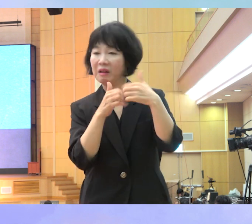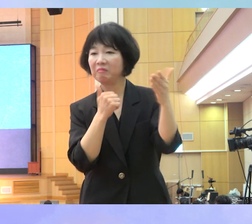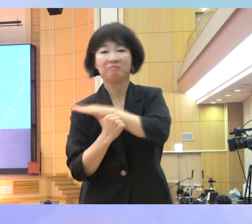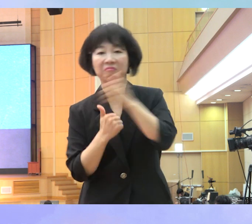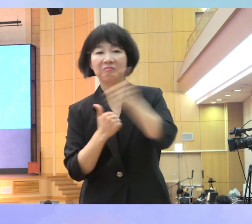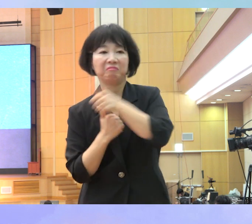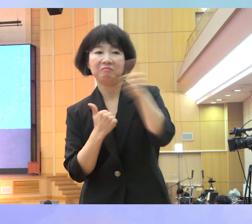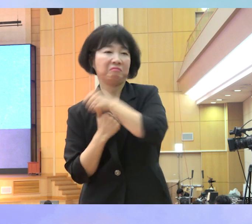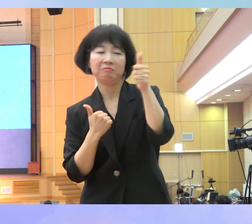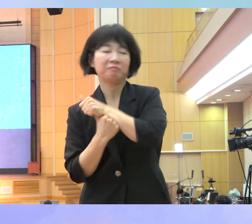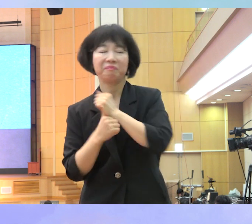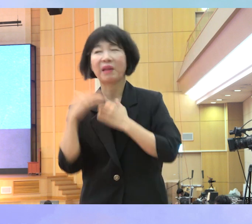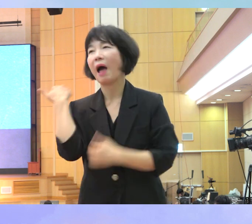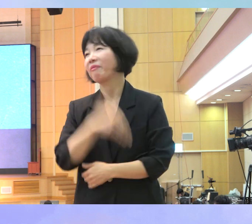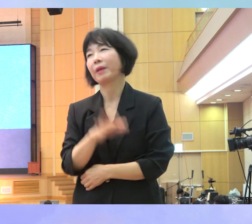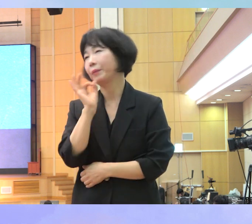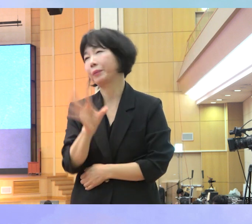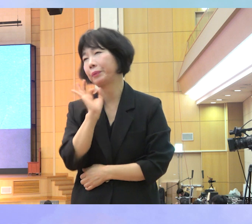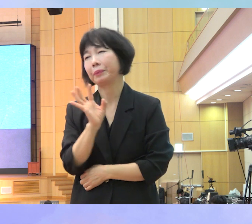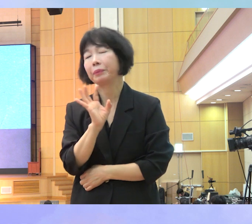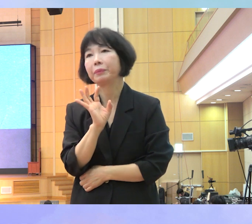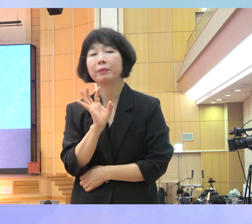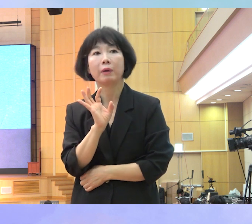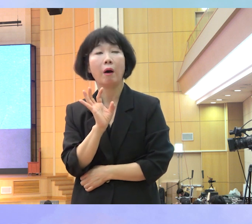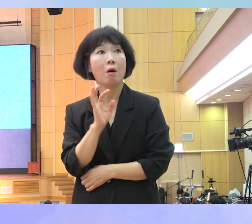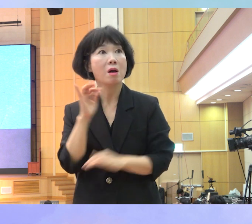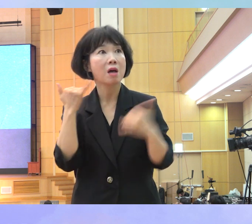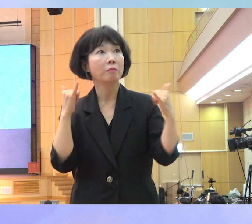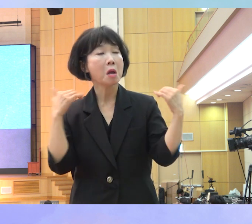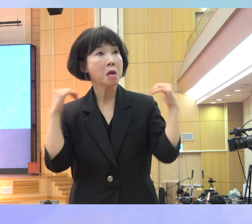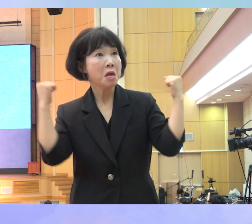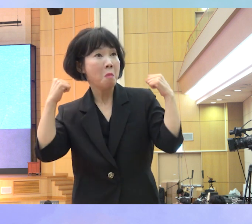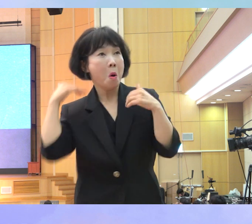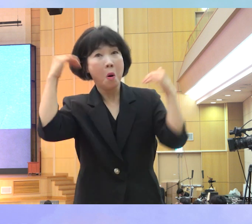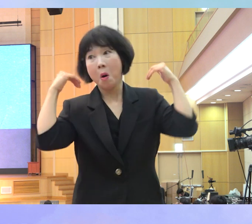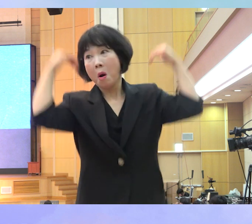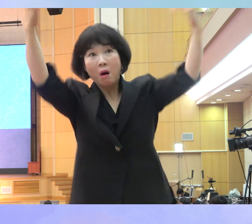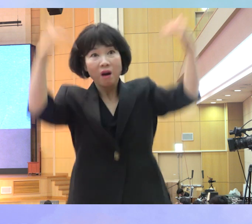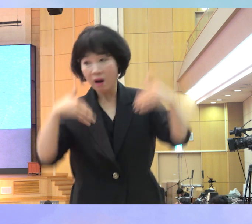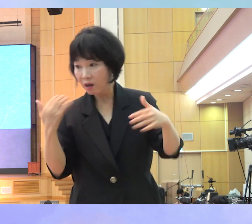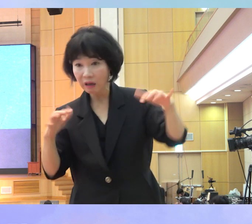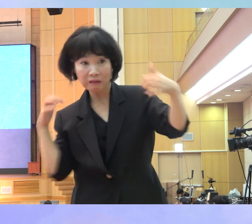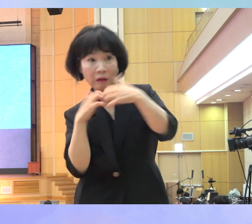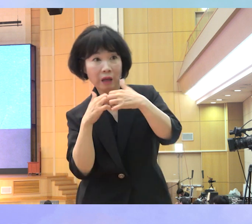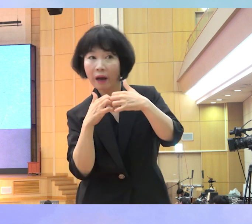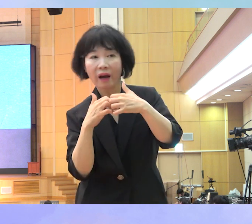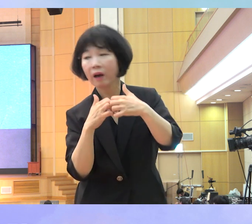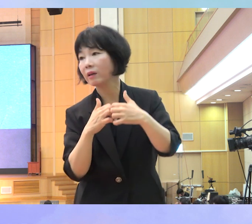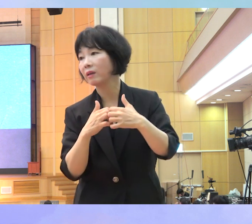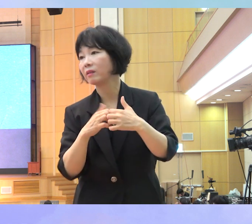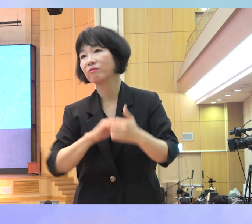거고, 그냥 무조건 우리는 거기에 갈 수 없고, 그들이 너무 장대하고 위대해서 우리는 할 수 없습니다.